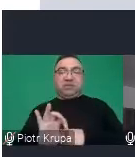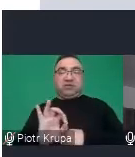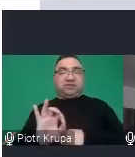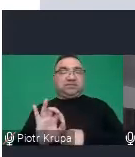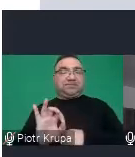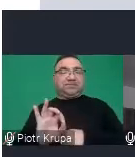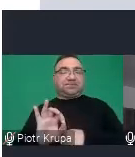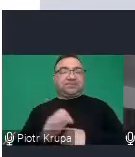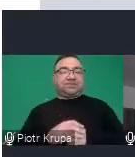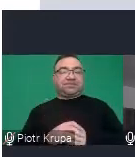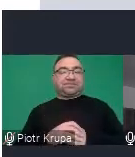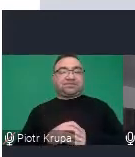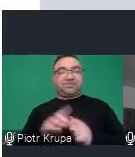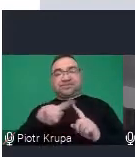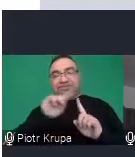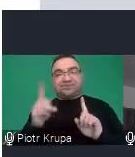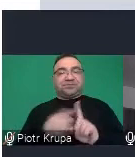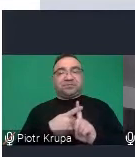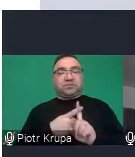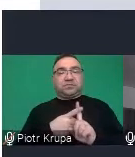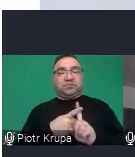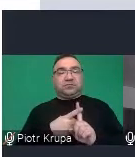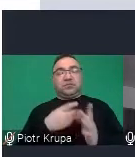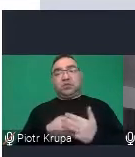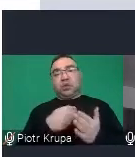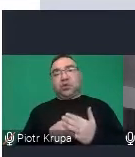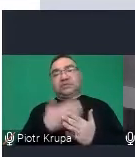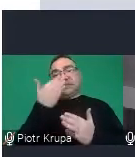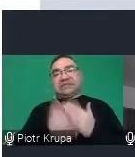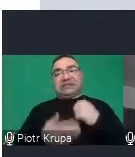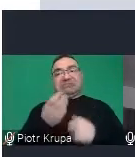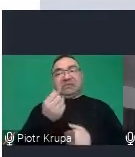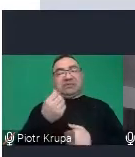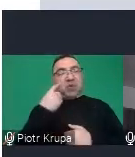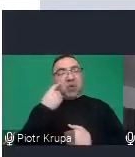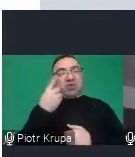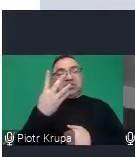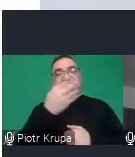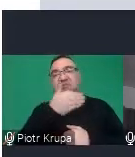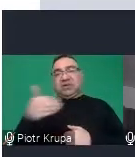co tak naprawdę obarcza nas kosztem rocznym na poziomie